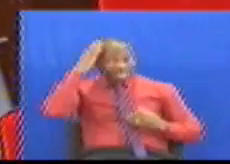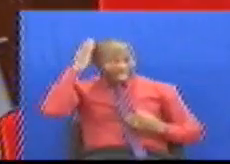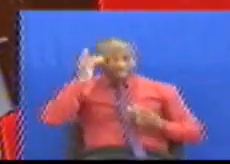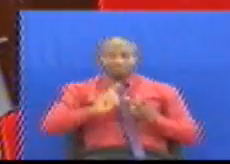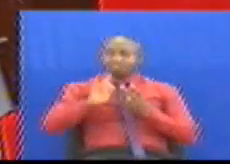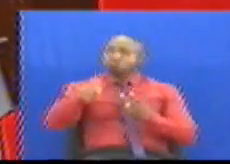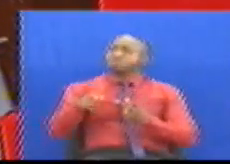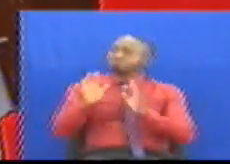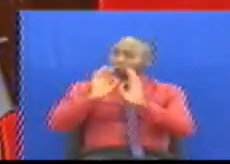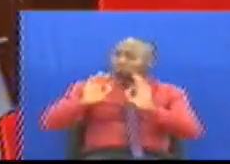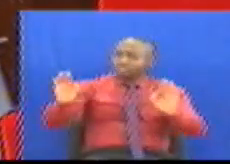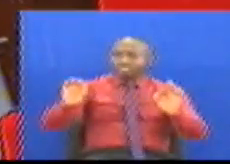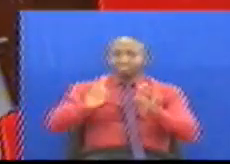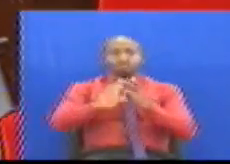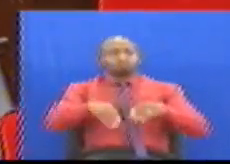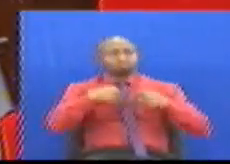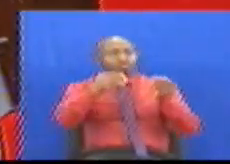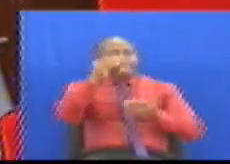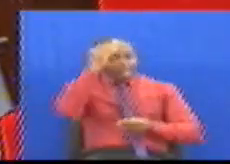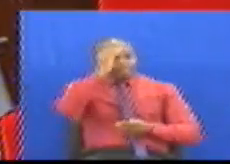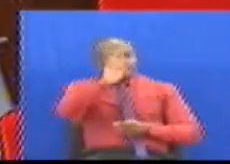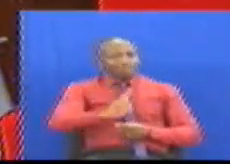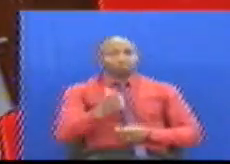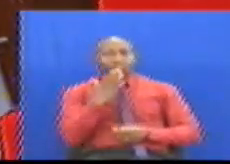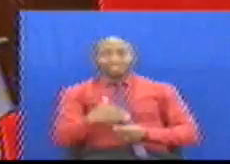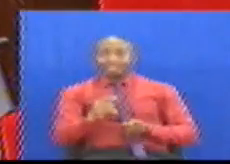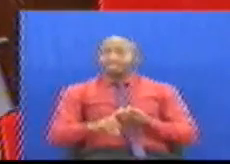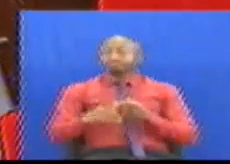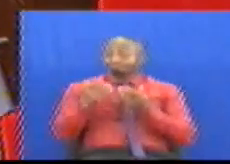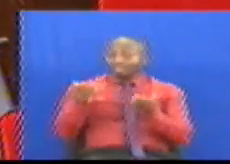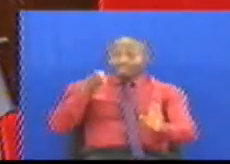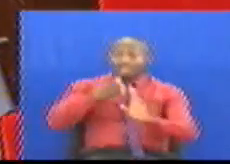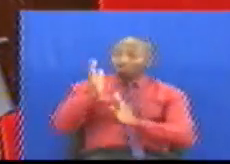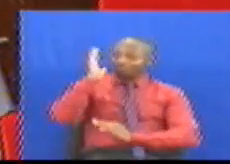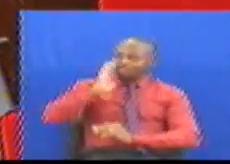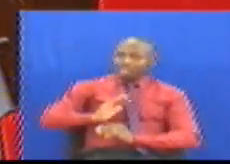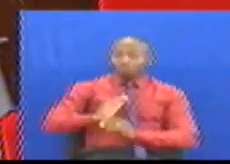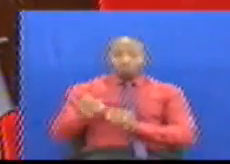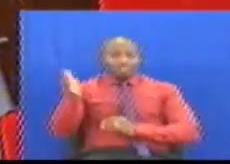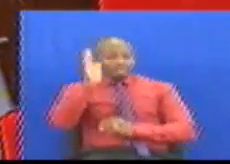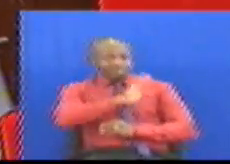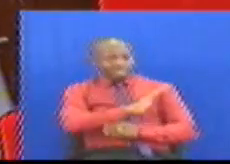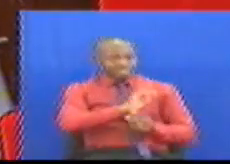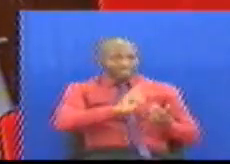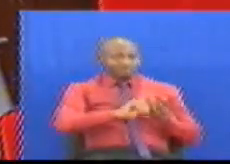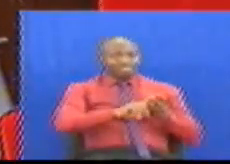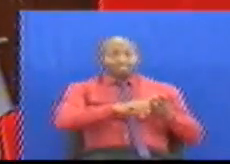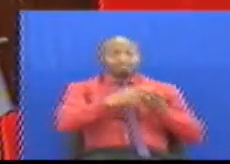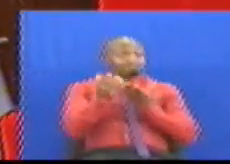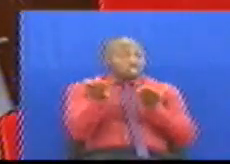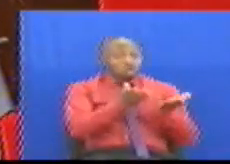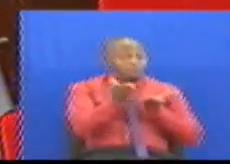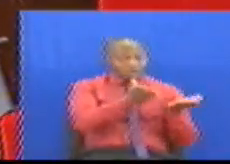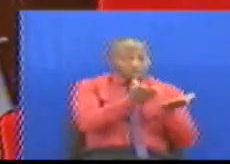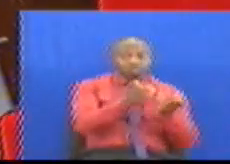wa kuvutia na utoe elimu ambayo tunataka tunayotarajia, ili vijana wetu wanapotoka katika masomo yao